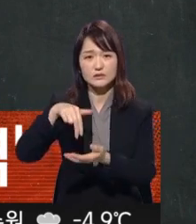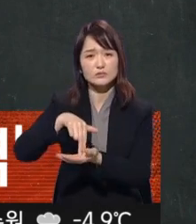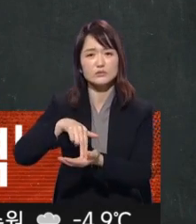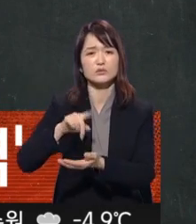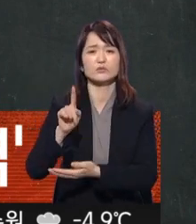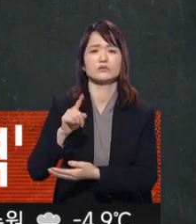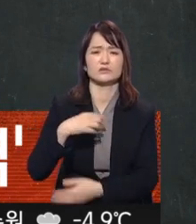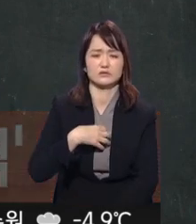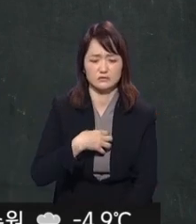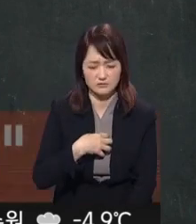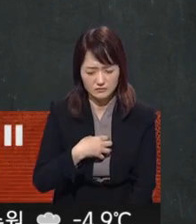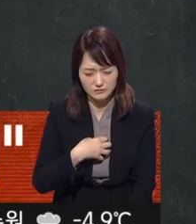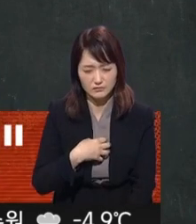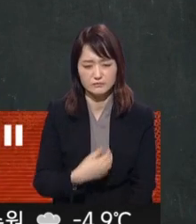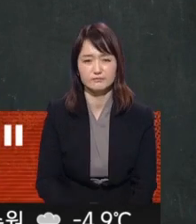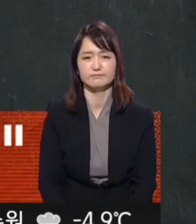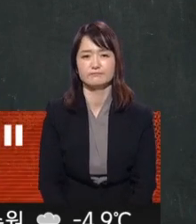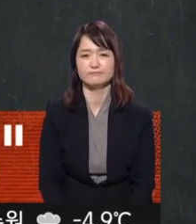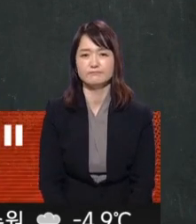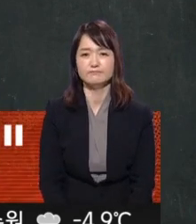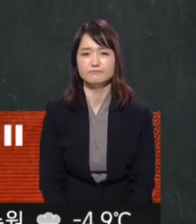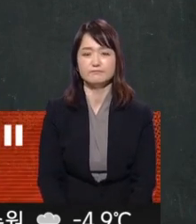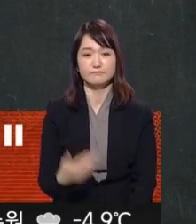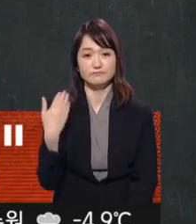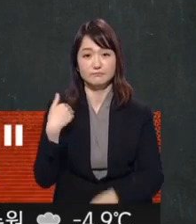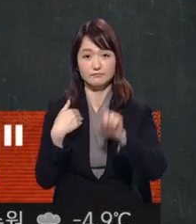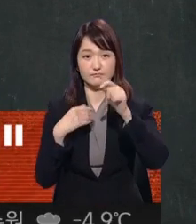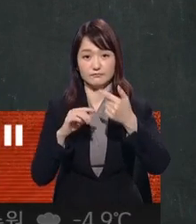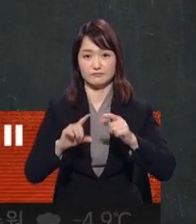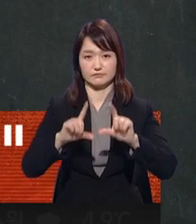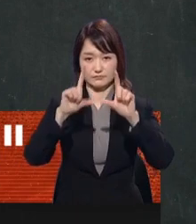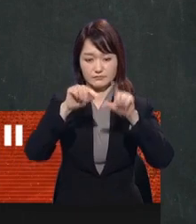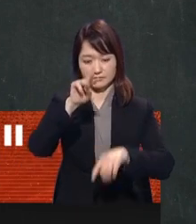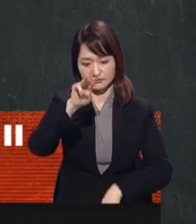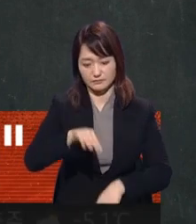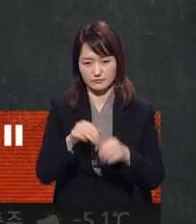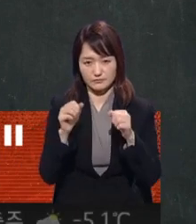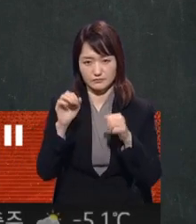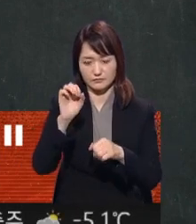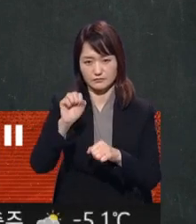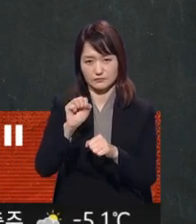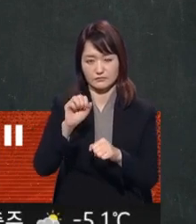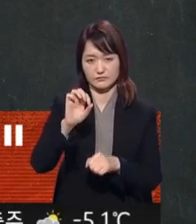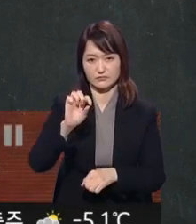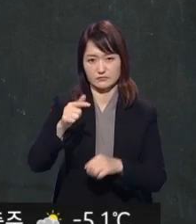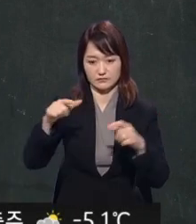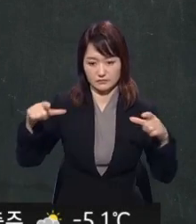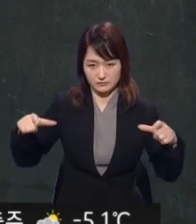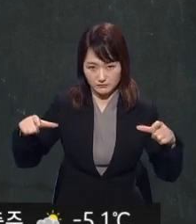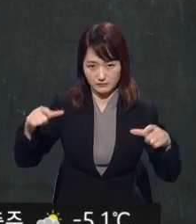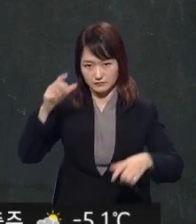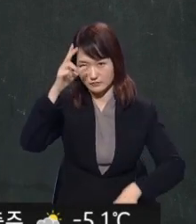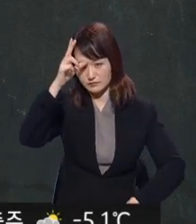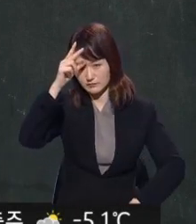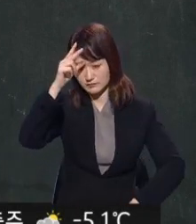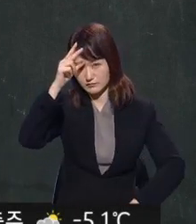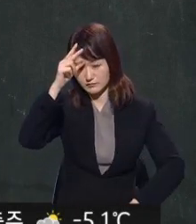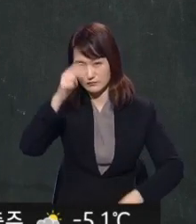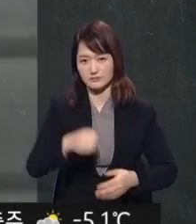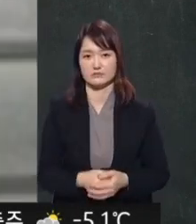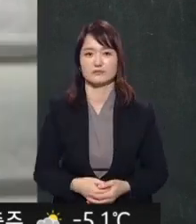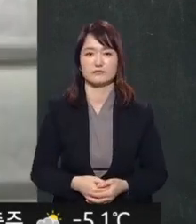입장에선 정말 너무 걱정이 크겠습니다네 맞습니다 지난 16일에 광주 북부경찰서가 광주 북부의 일곡동에 한 아파트